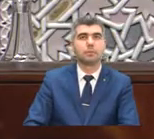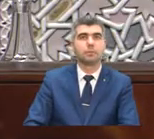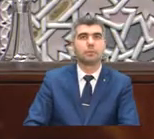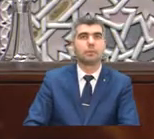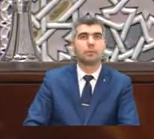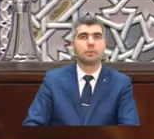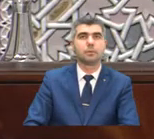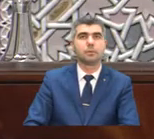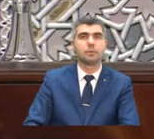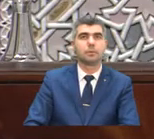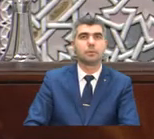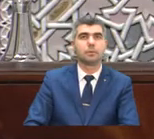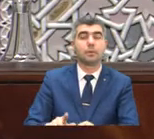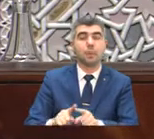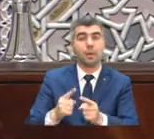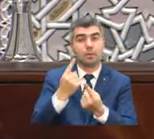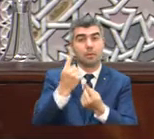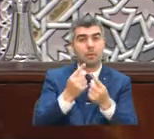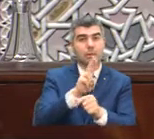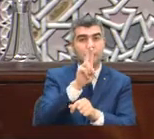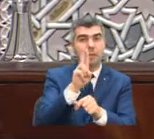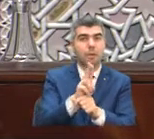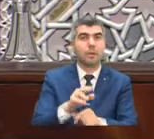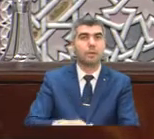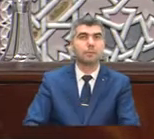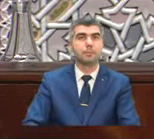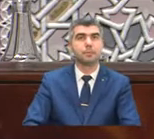هل هناك من تعقيب اضافي اخر؟